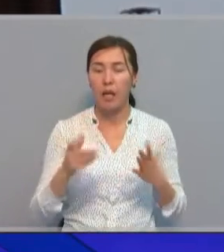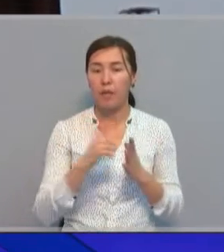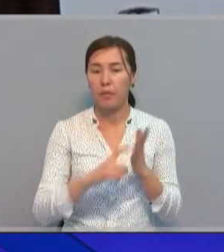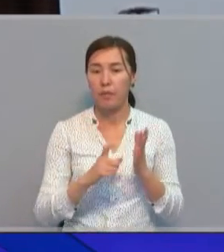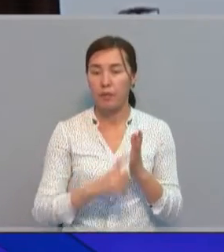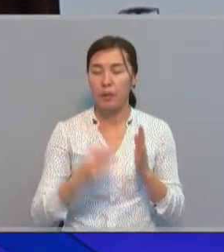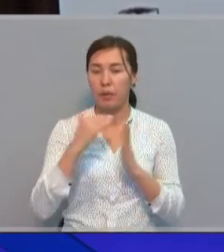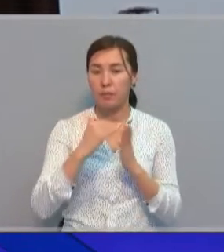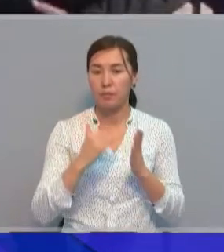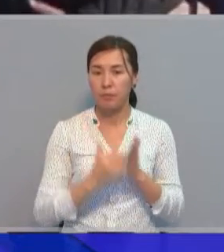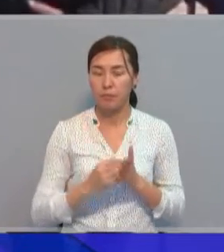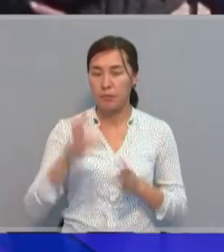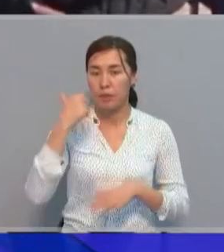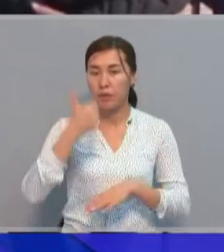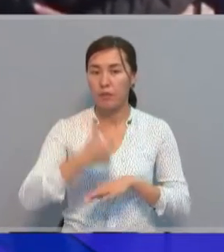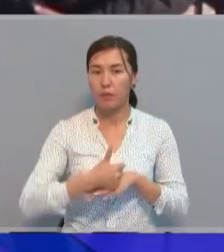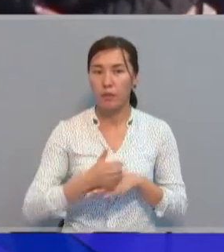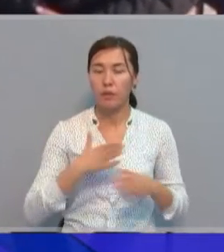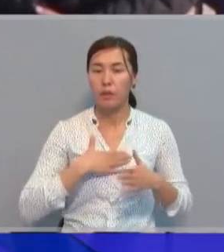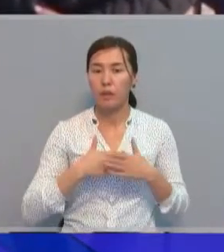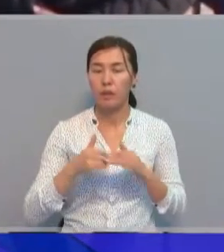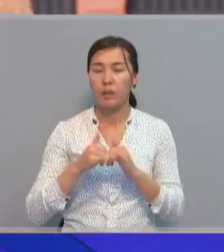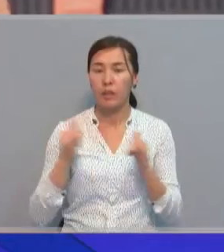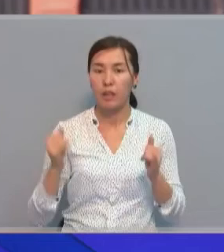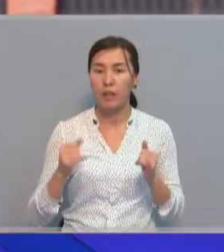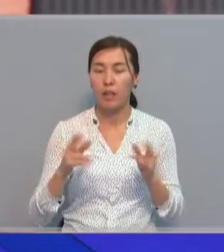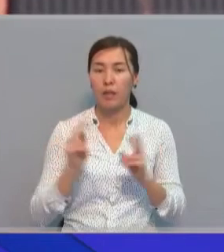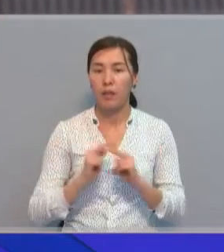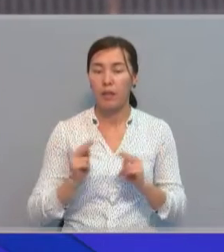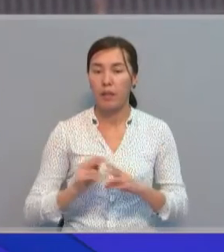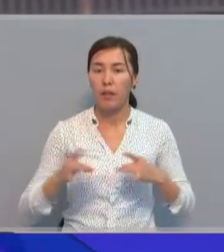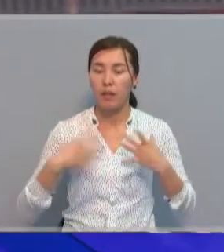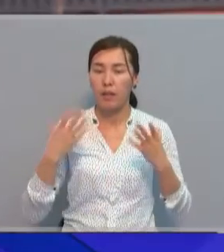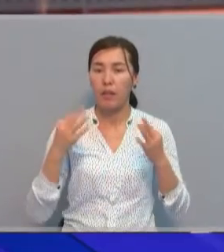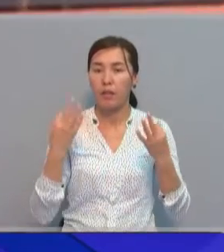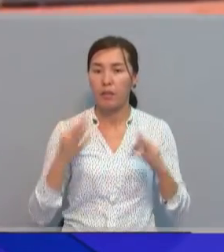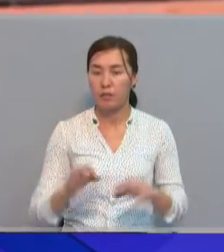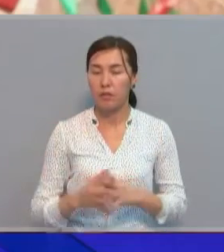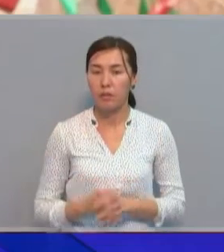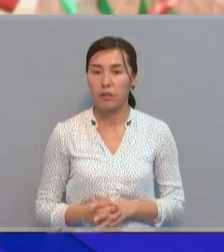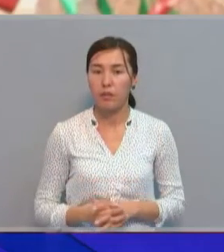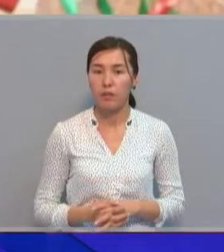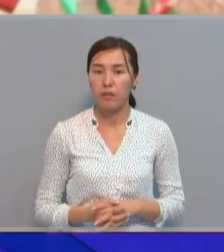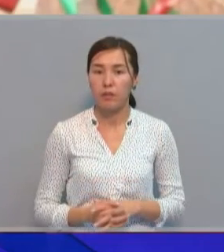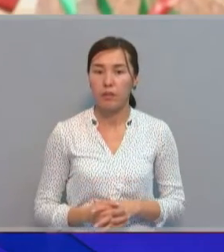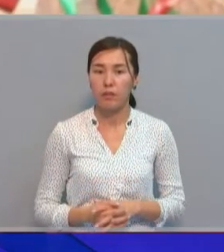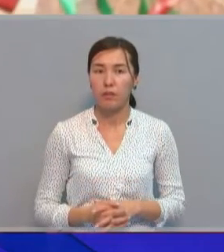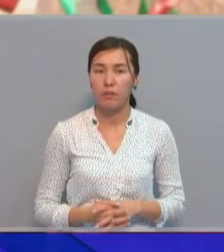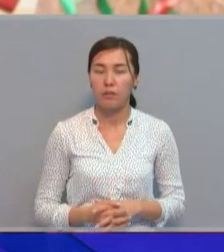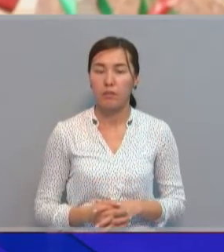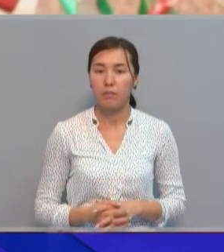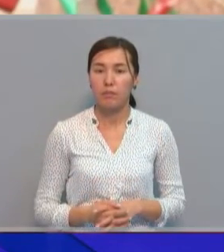поэта, в рамках программы «Ельбасы Рухани Жангру», приурочено к празднованию Дня независимости.